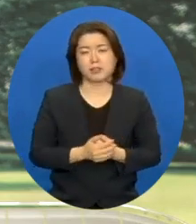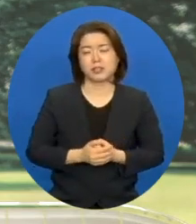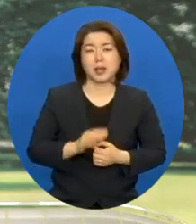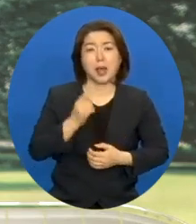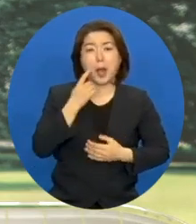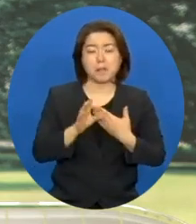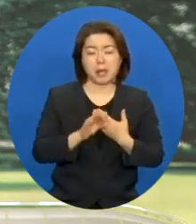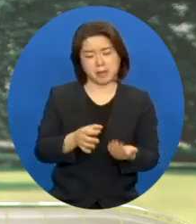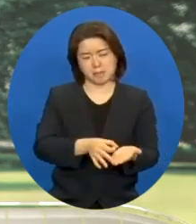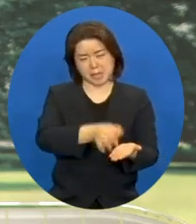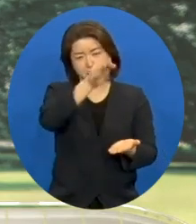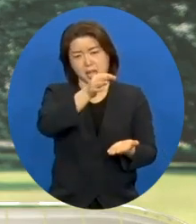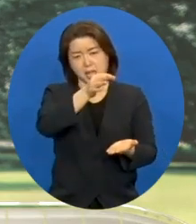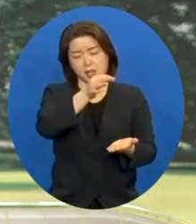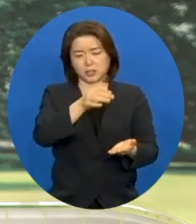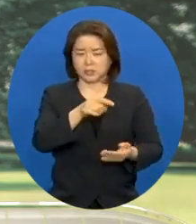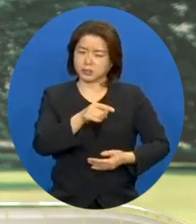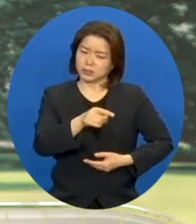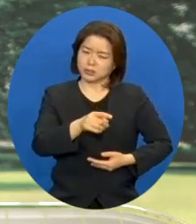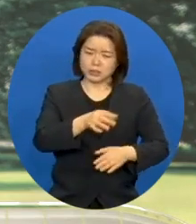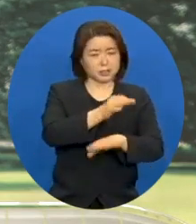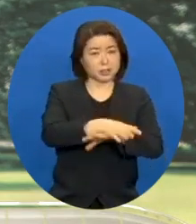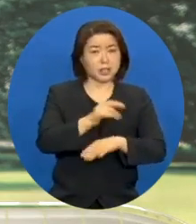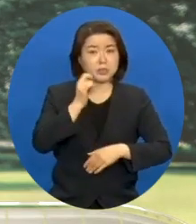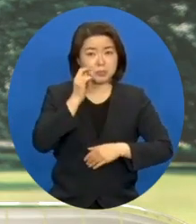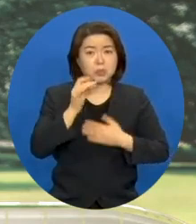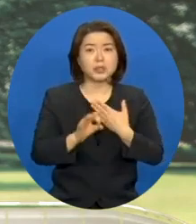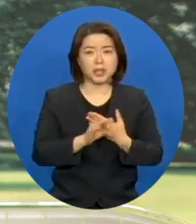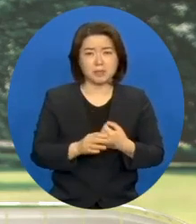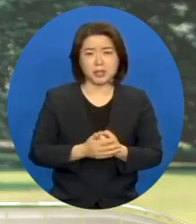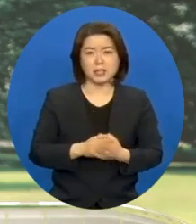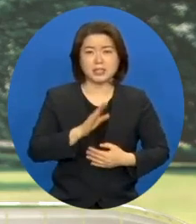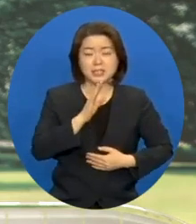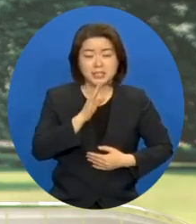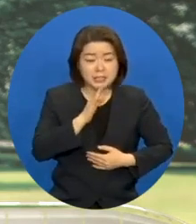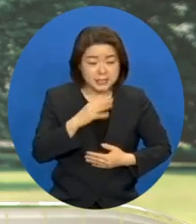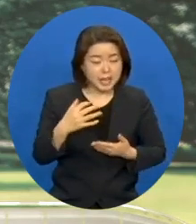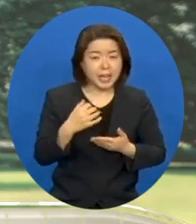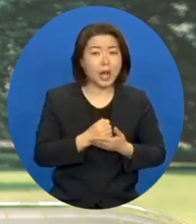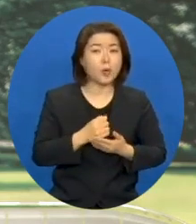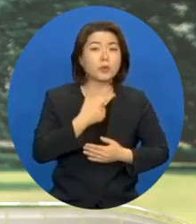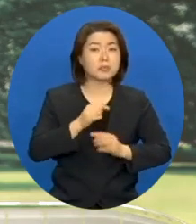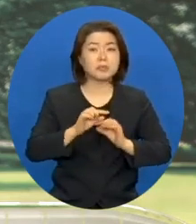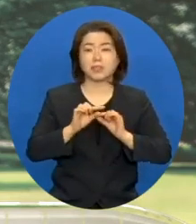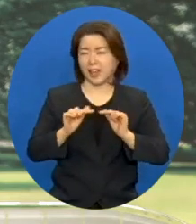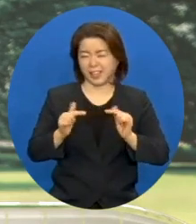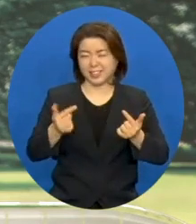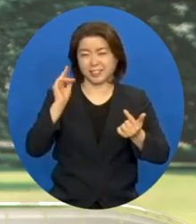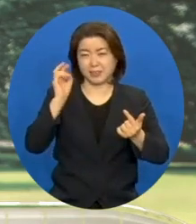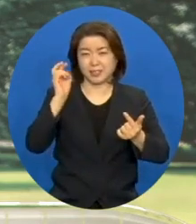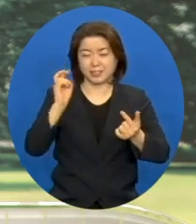비싸다 그래서 아유 비싸서 못 사겠네 그러면 진짜 갖고 싶은 건 아니지요.